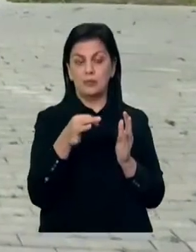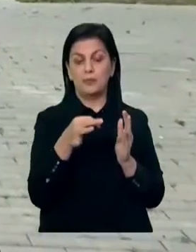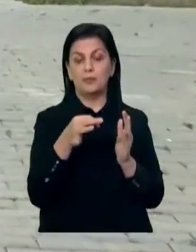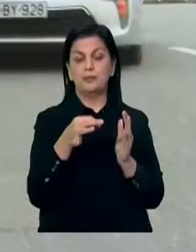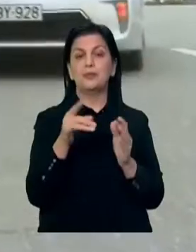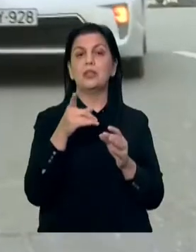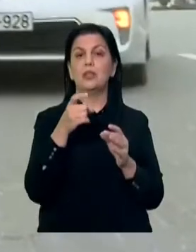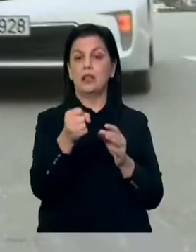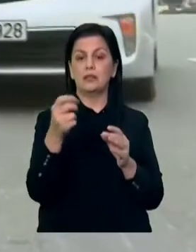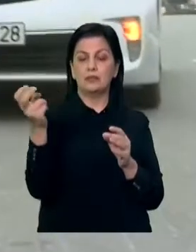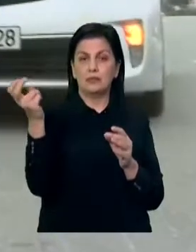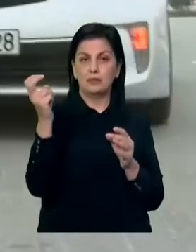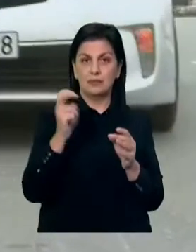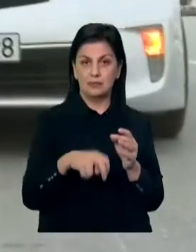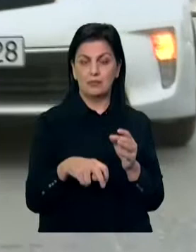taksi gəlir.